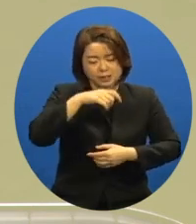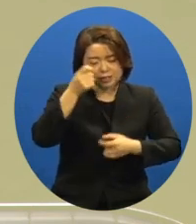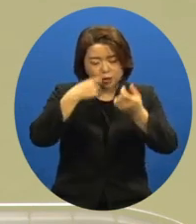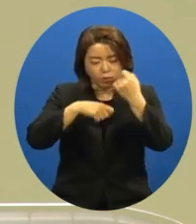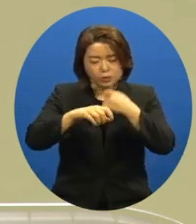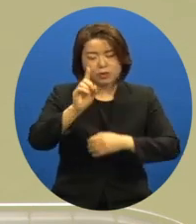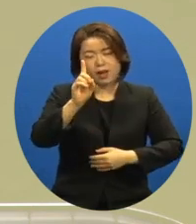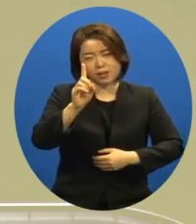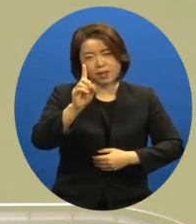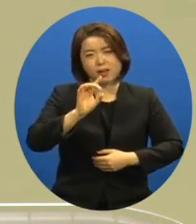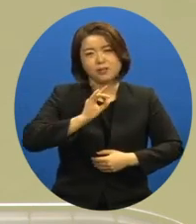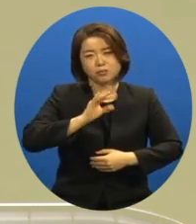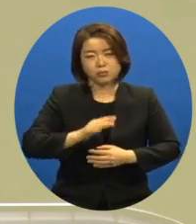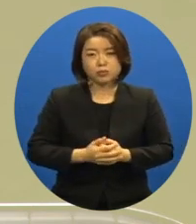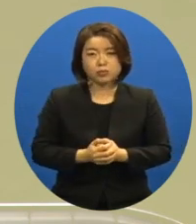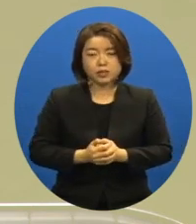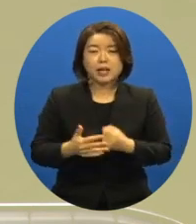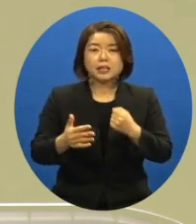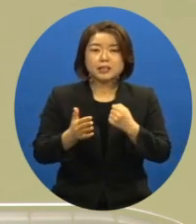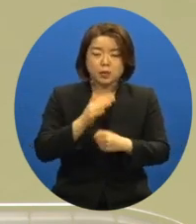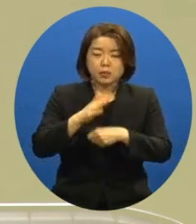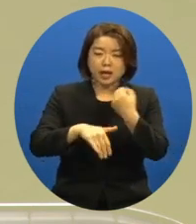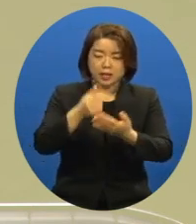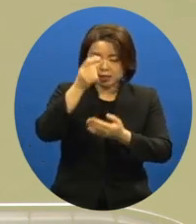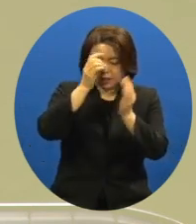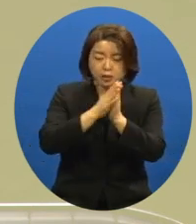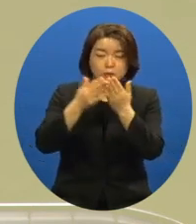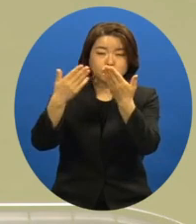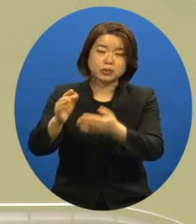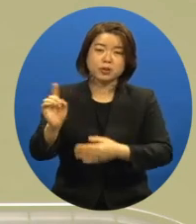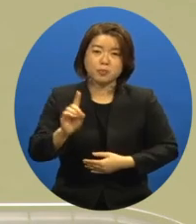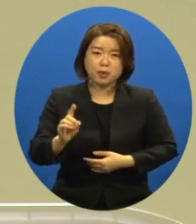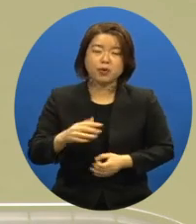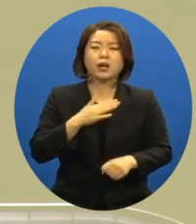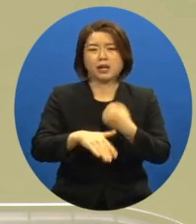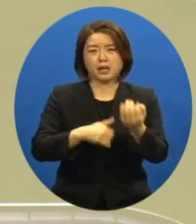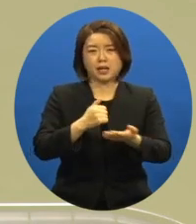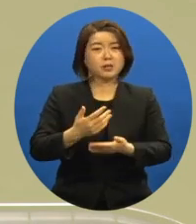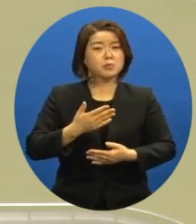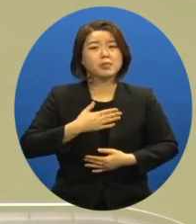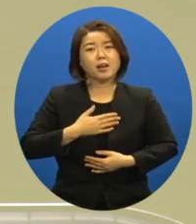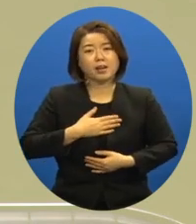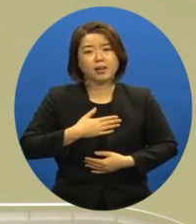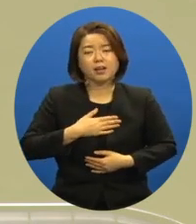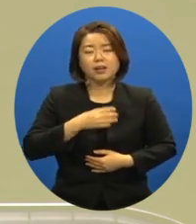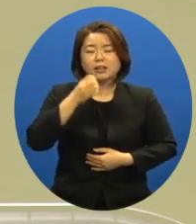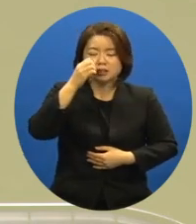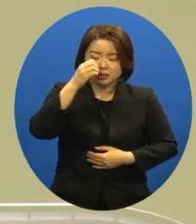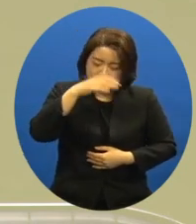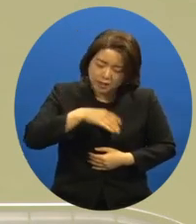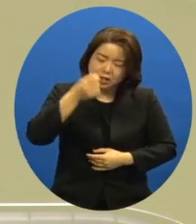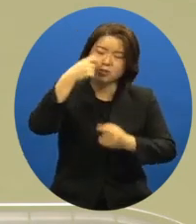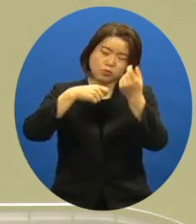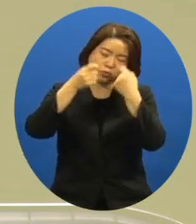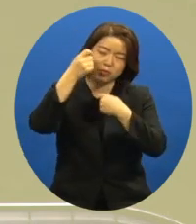하나밖에 없다는. 그래서 그는 하나님께 그렇게 기도했습니다. 하나님, 저 그냥 울겠습니다.